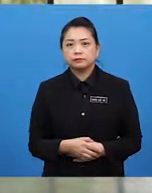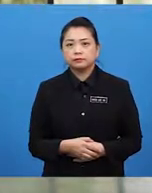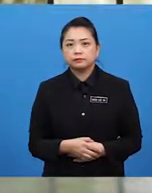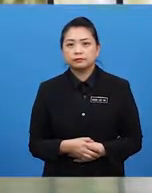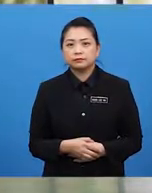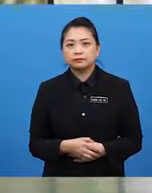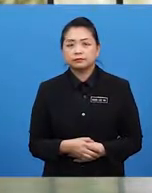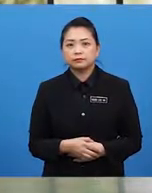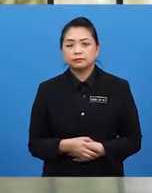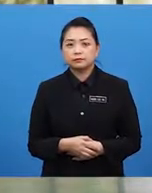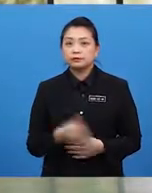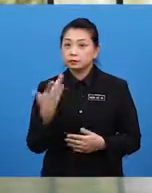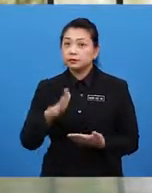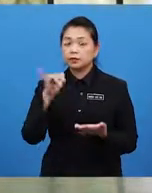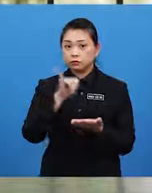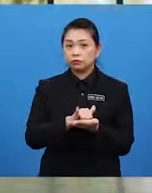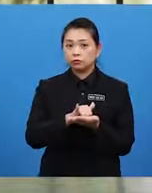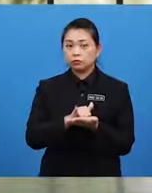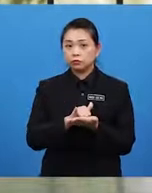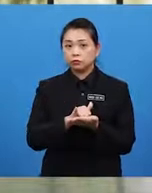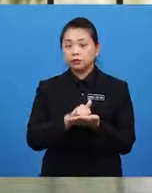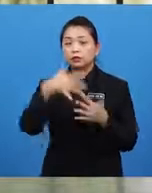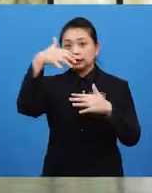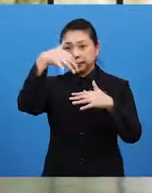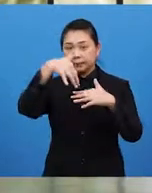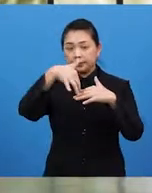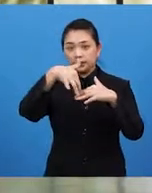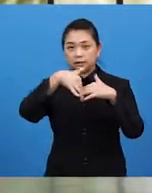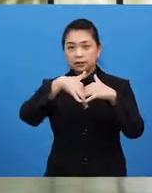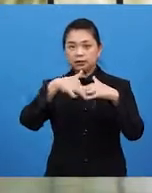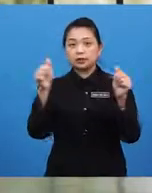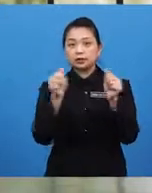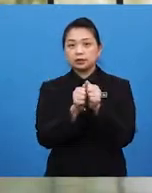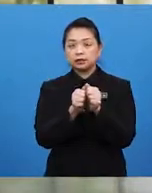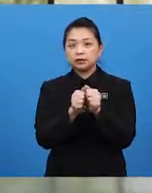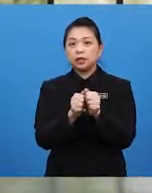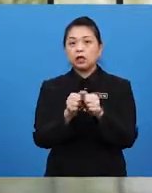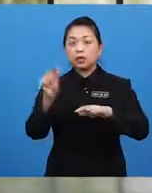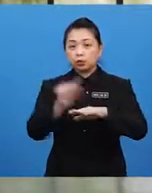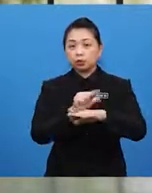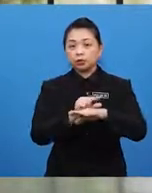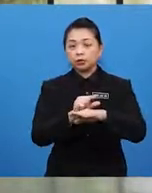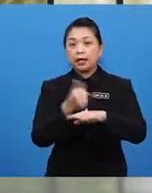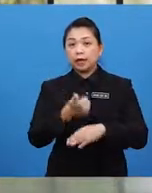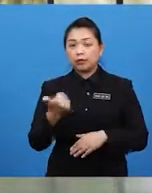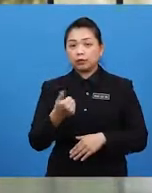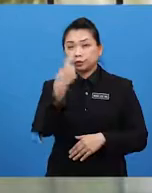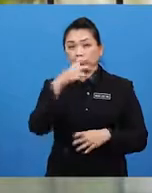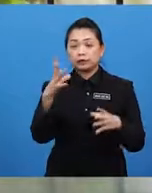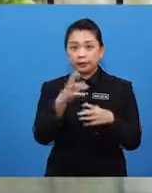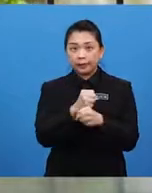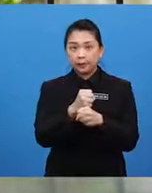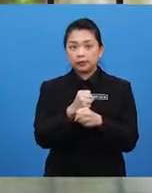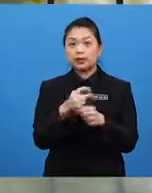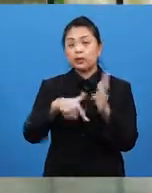Hai seterusnya tapi bahan kisah dengan menggunakan apik supaya mendapat tekstur